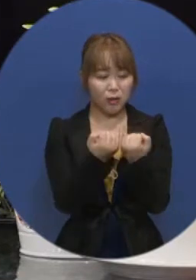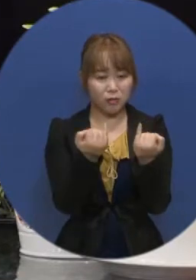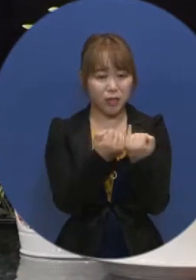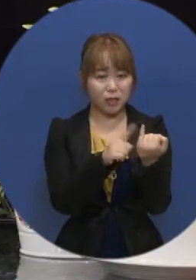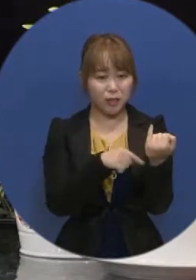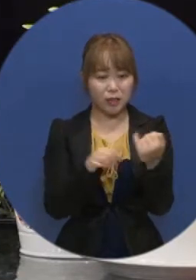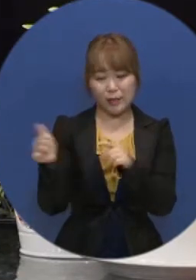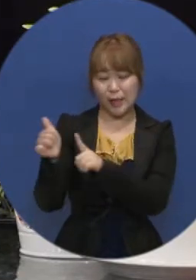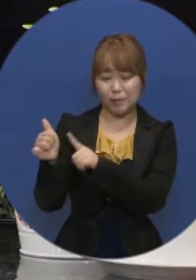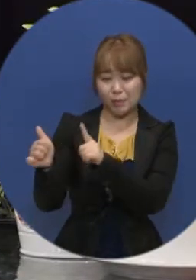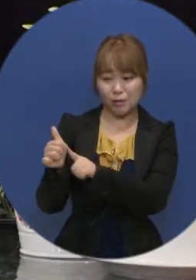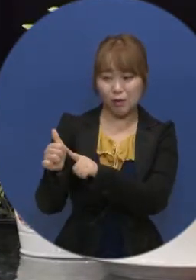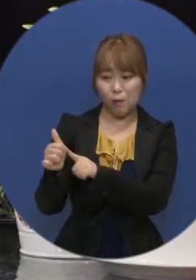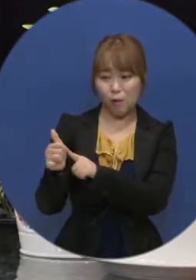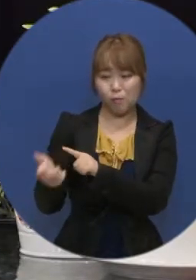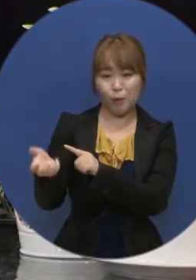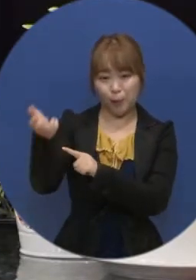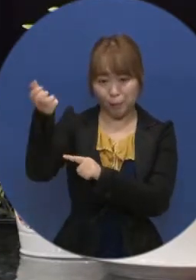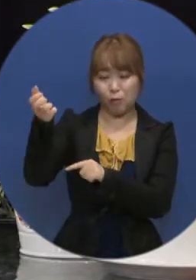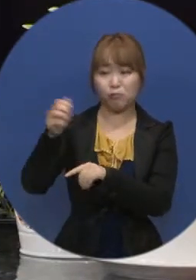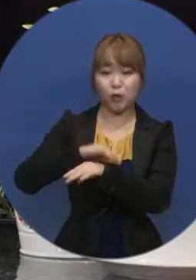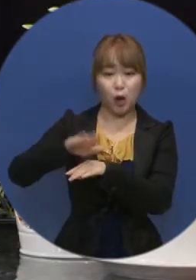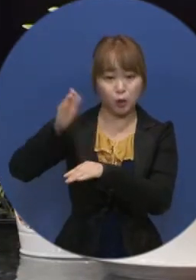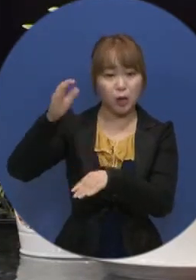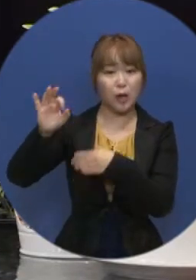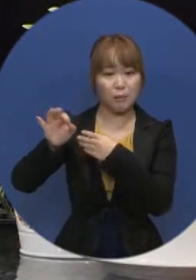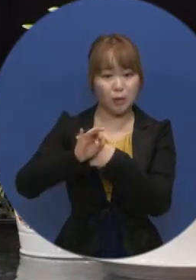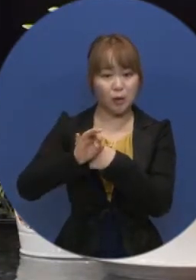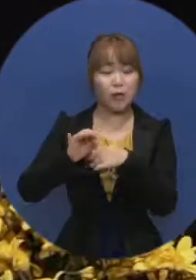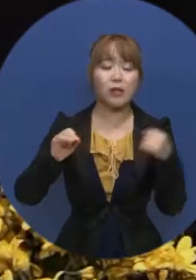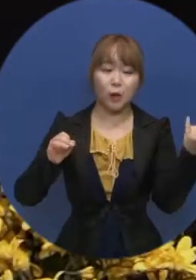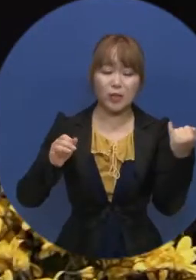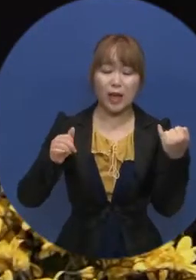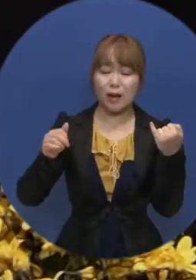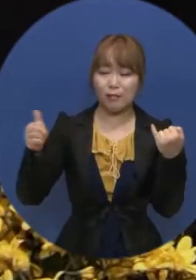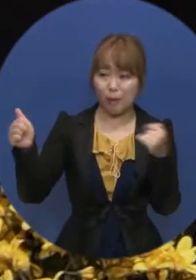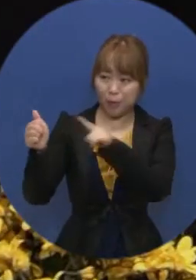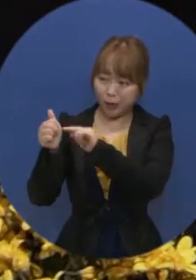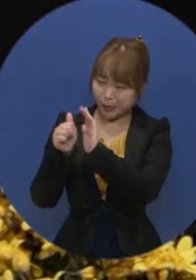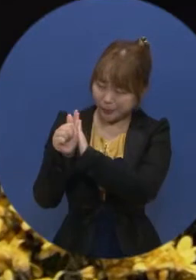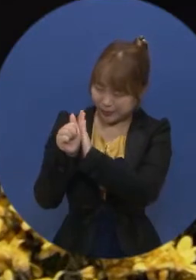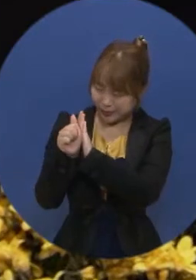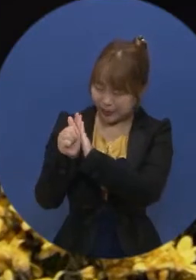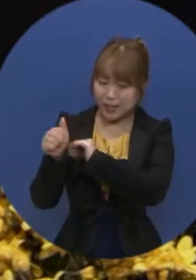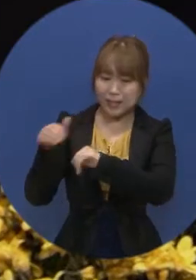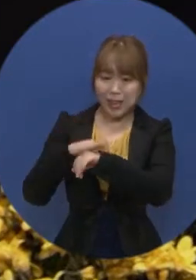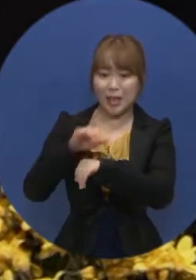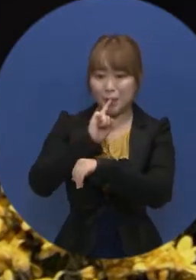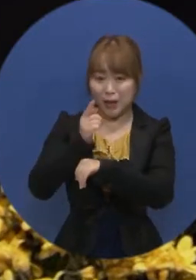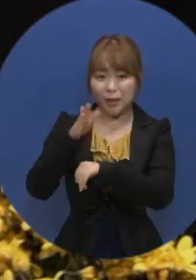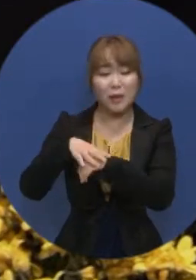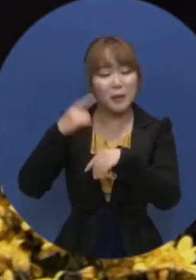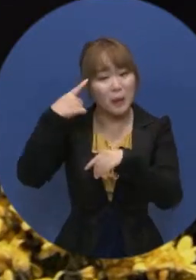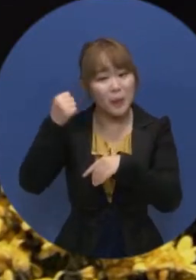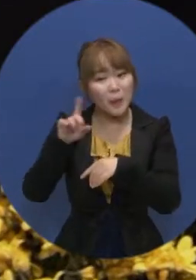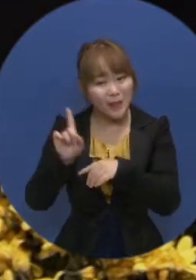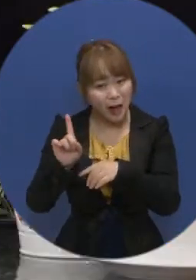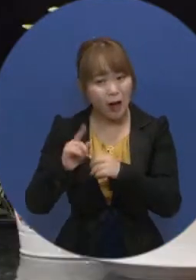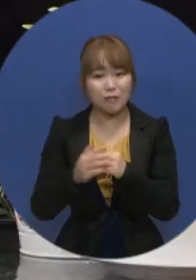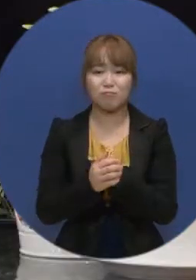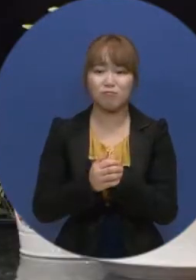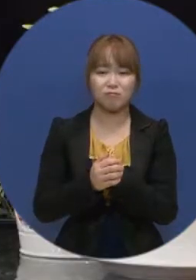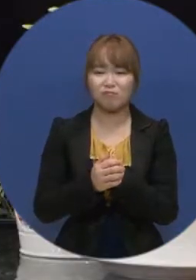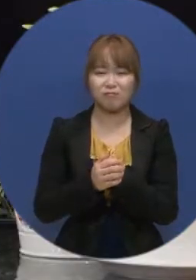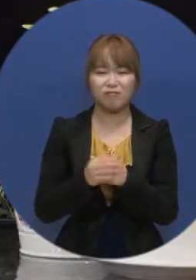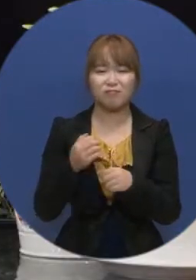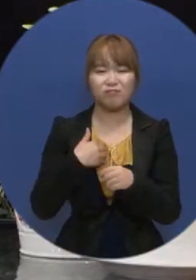여자들이 남자 네네. 출세하거나 네네. 잘 되면은 내조를 잘했다고 그러는데 어떻게 생각하냐고 저는